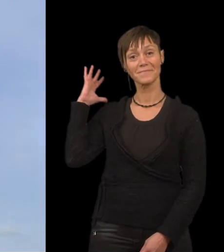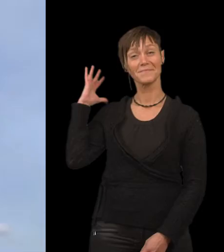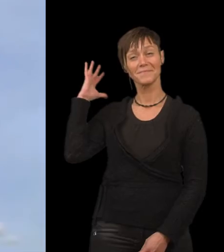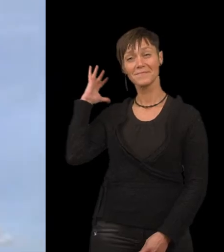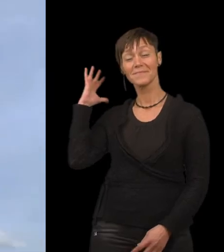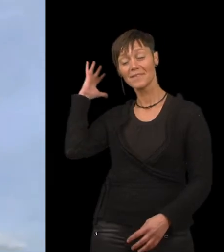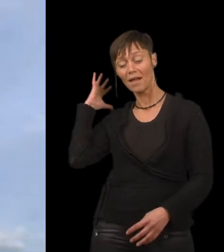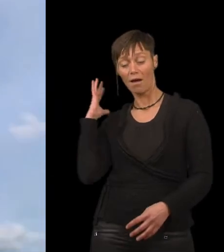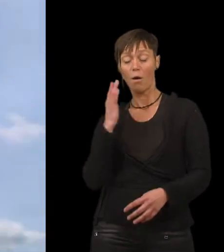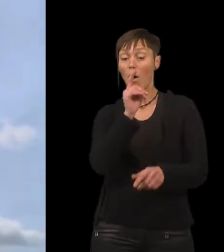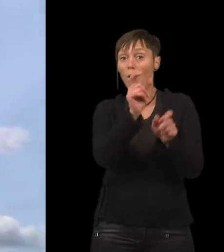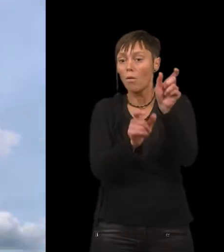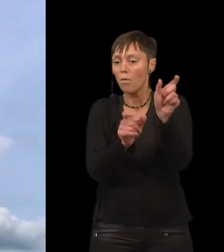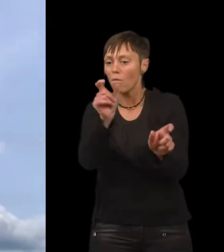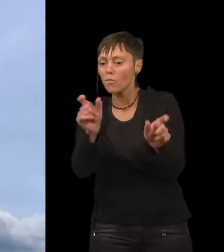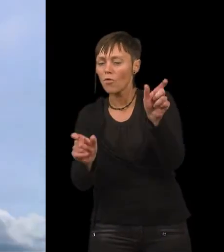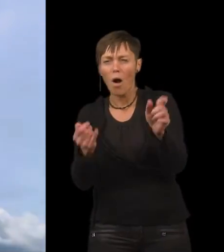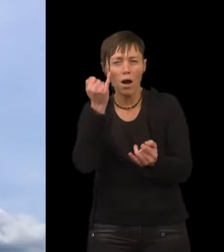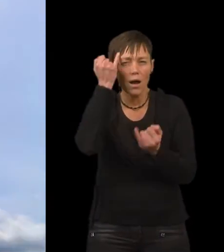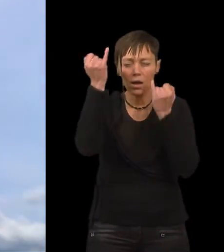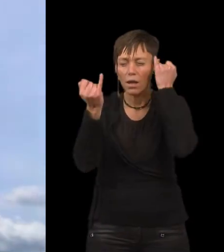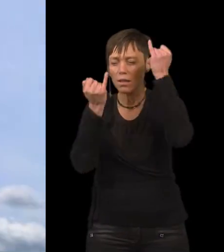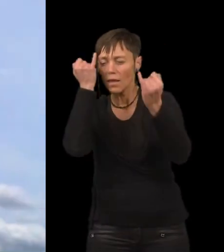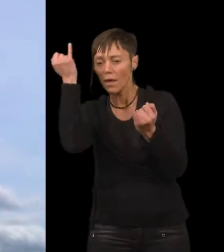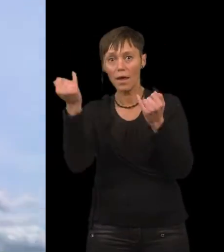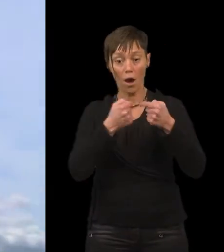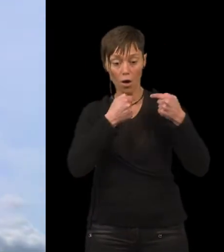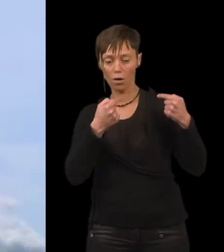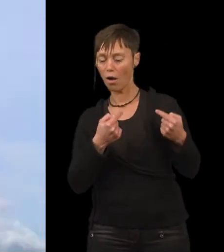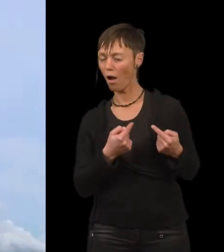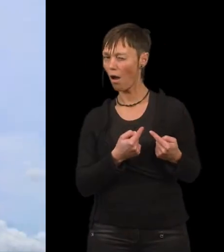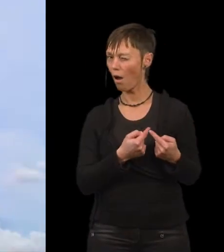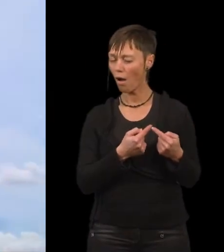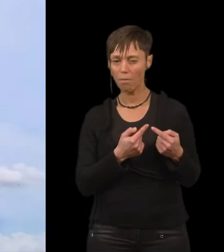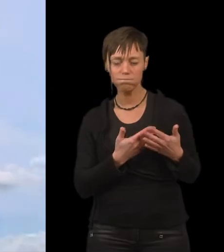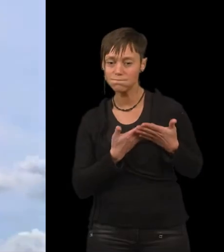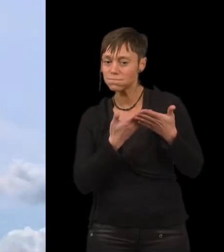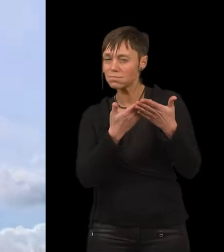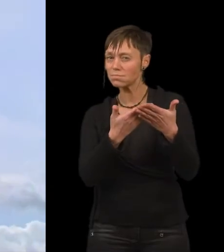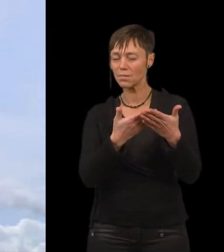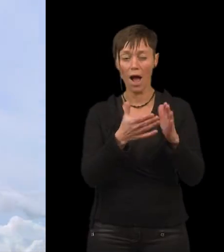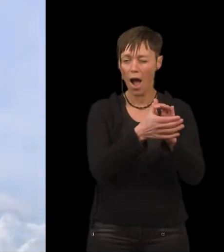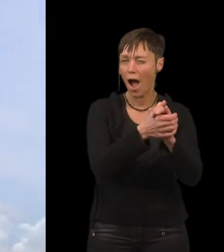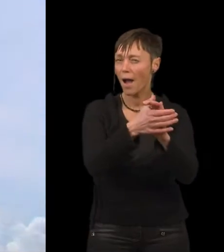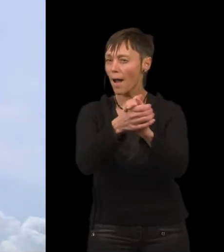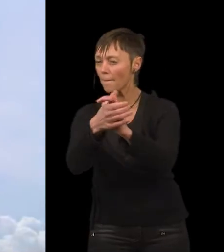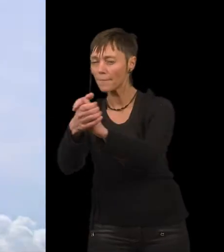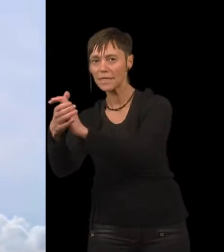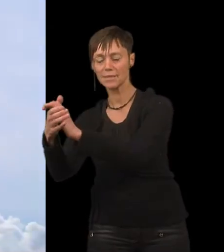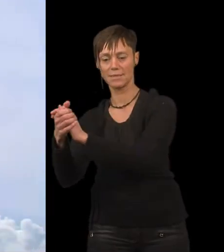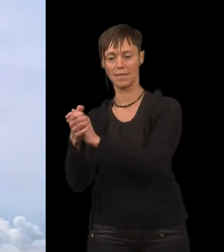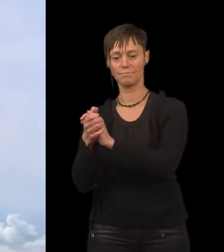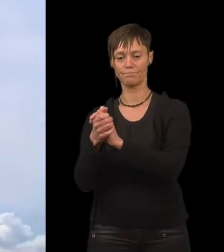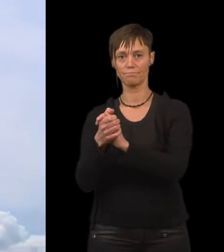des gens qui avaient beaucoup d'idées, beaucoup de cœur, beaucoup d'amitié. Ils